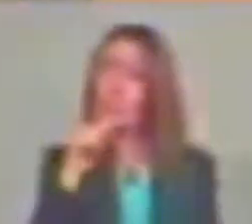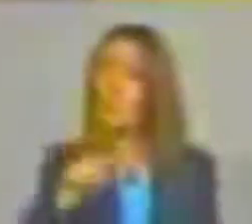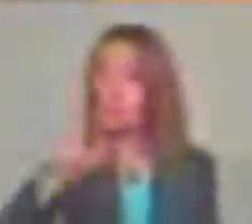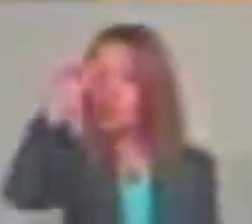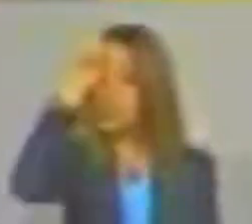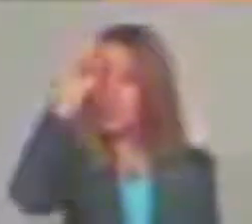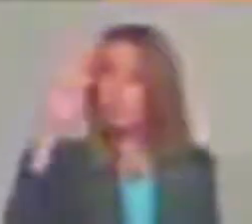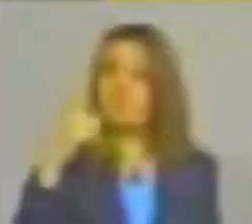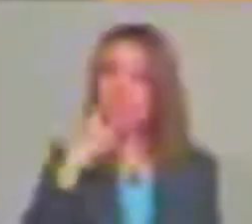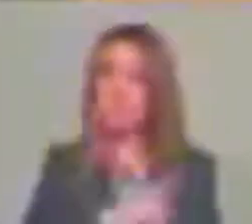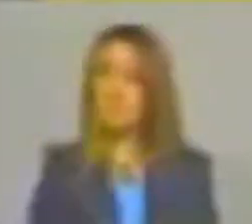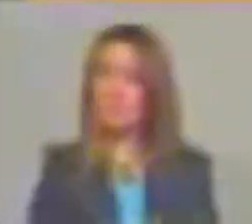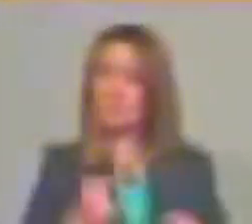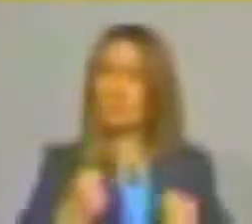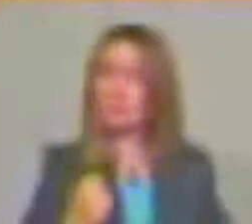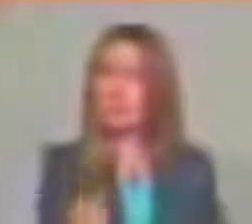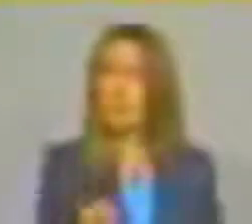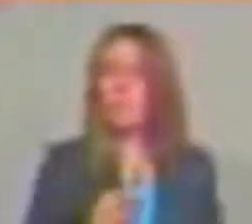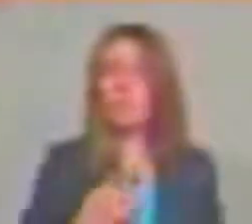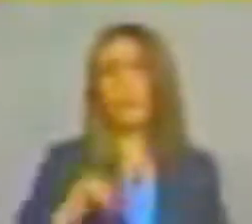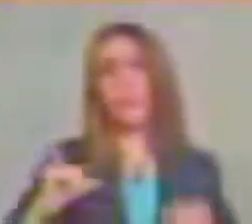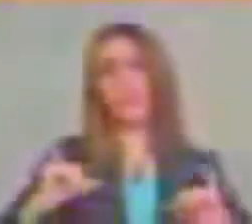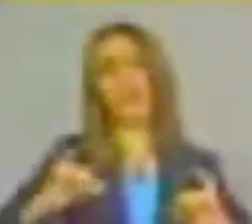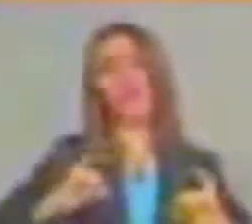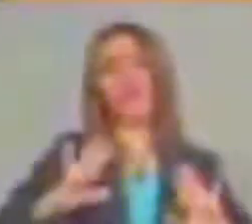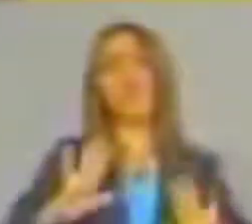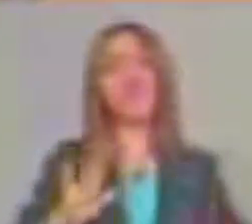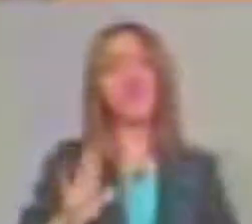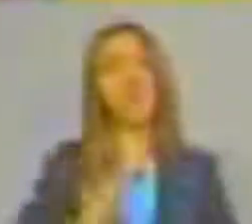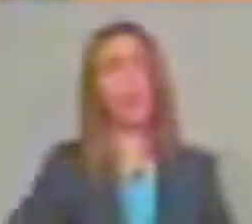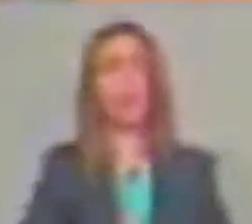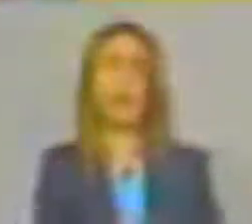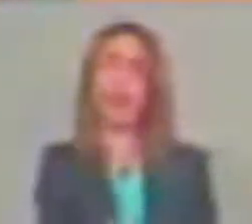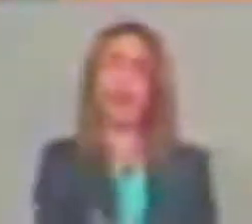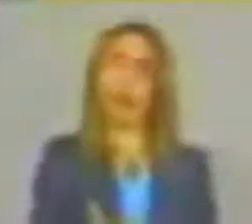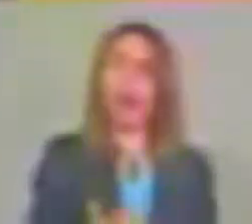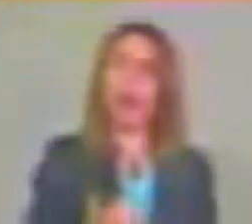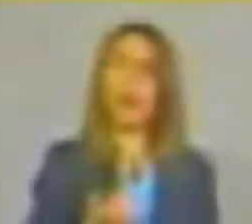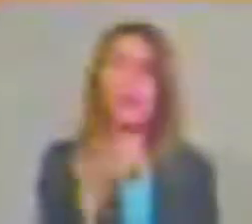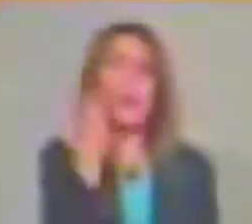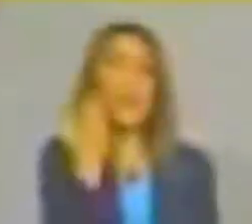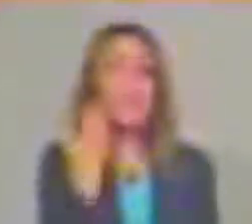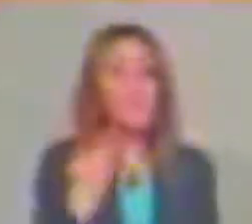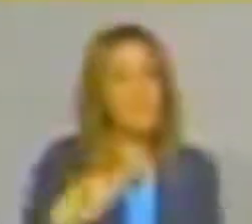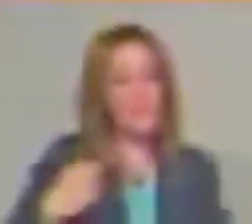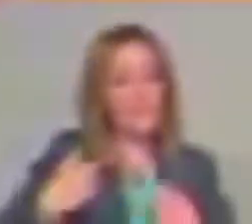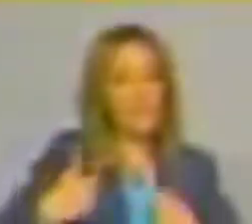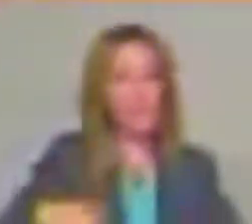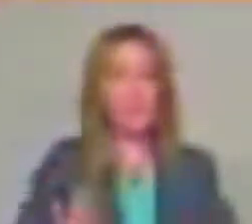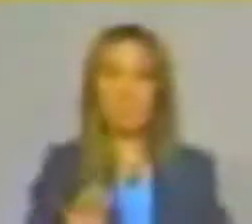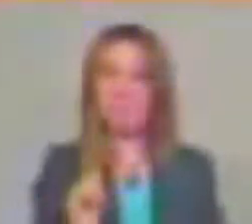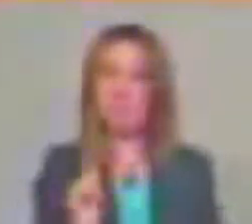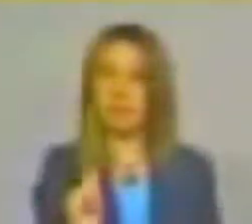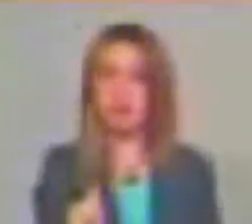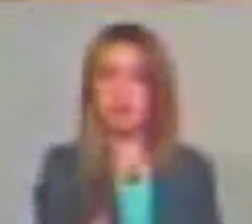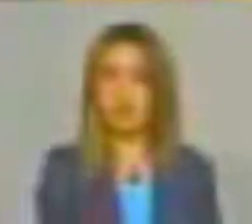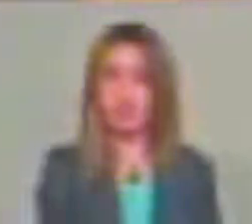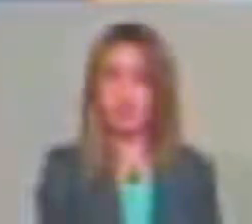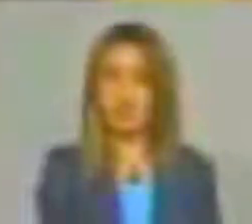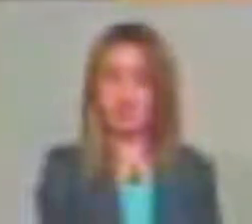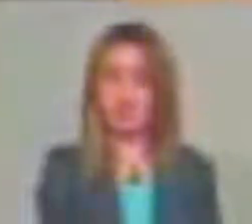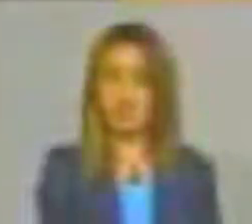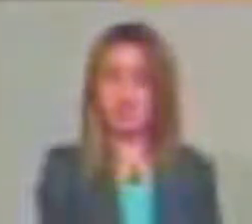ülkede devlet kudretini kendi keyfinize göre elinizde ele geçirme sevdasından vazgeçin.